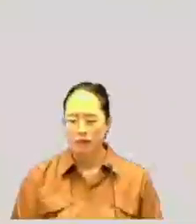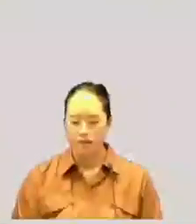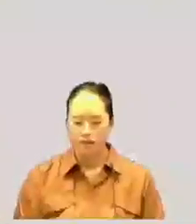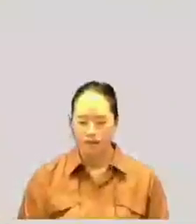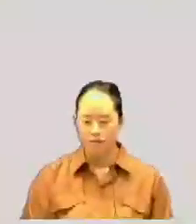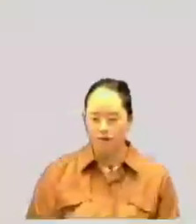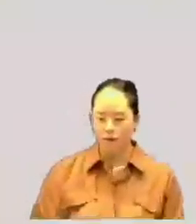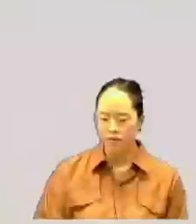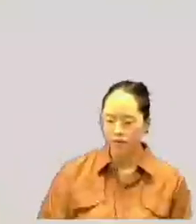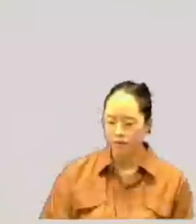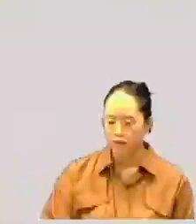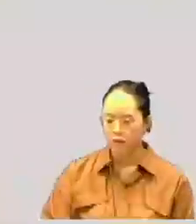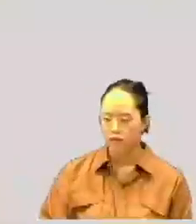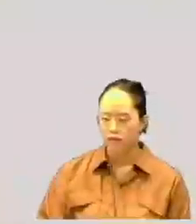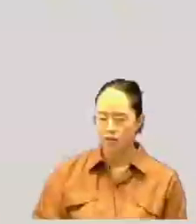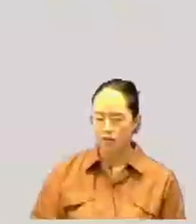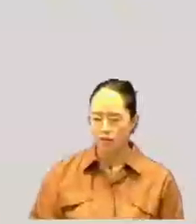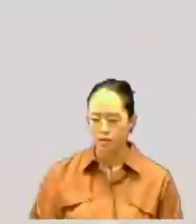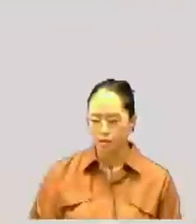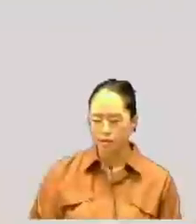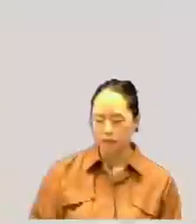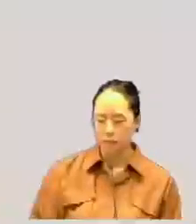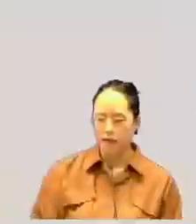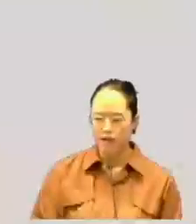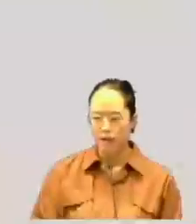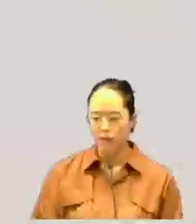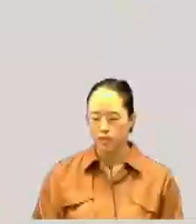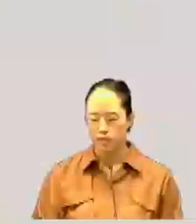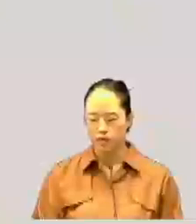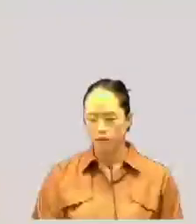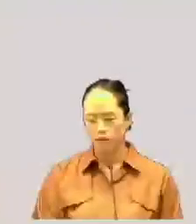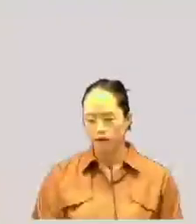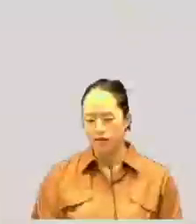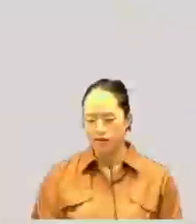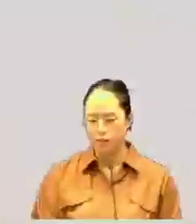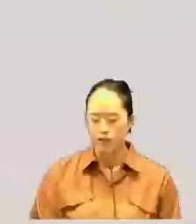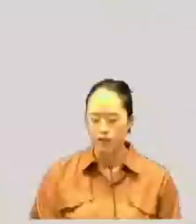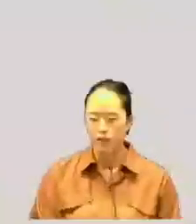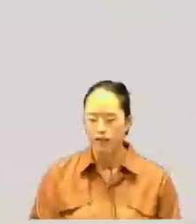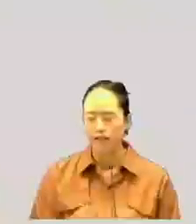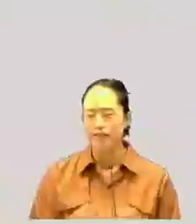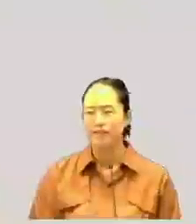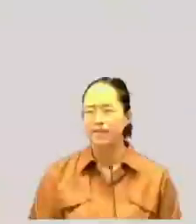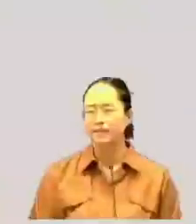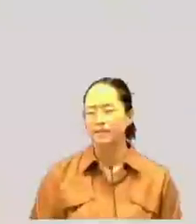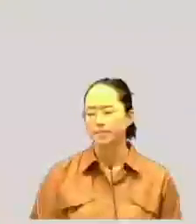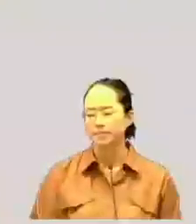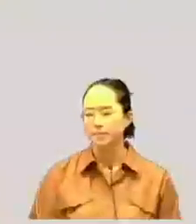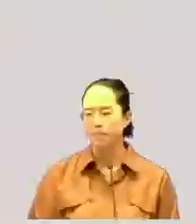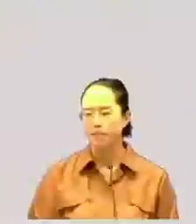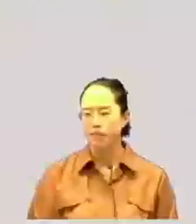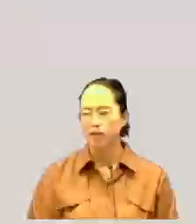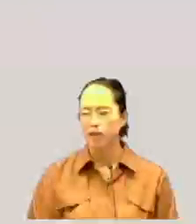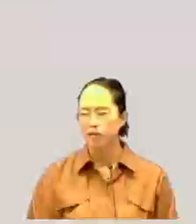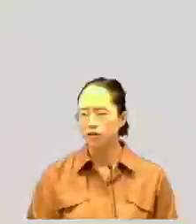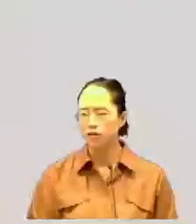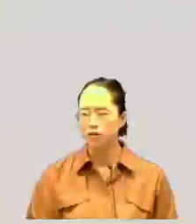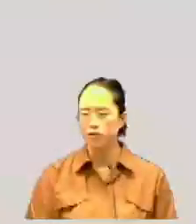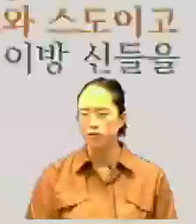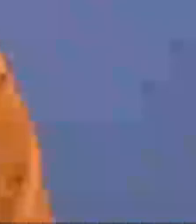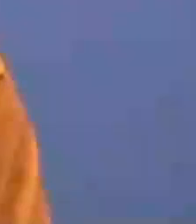这个拜森和 Emily 呢，他们同样也是学校的学生，你们应该和周围的朋友呢一起呢辩论到底什么是真理呢。